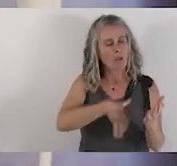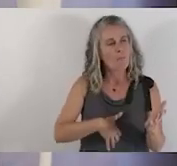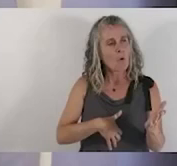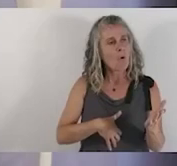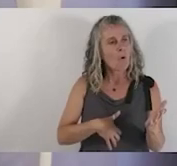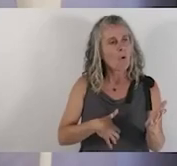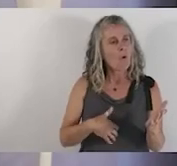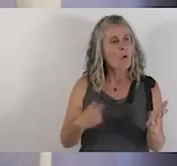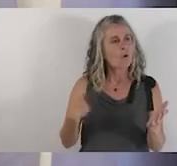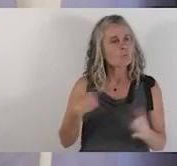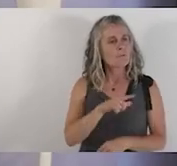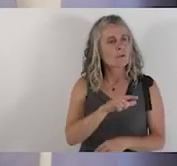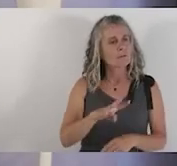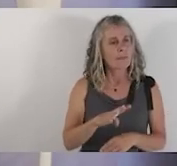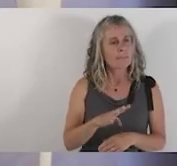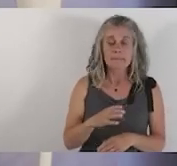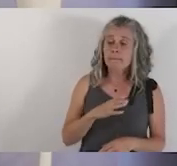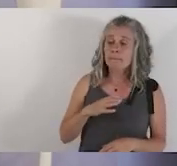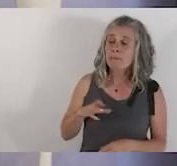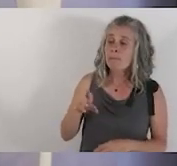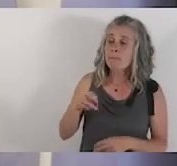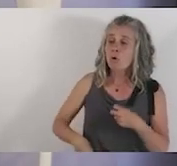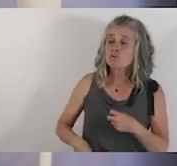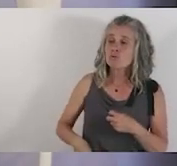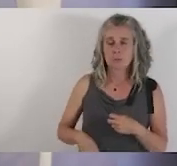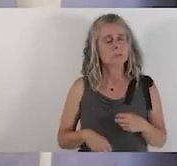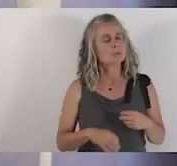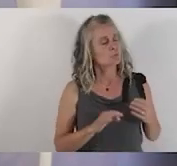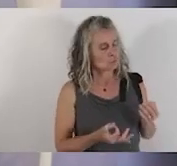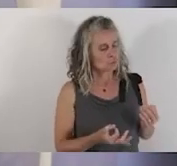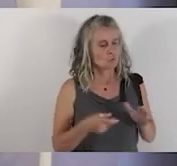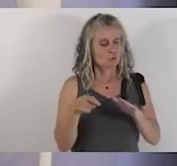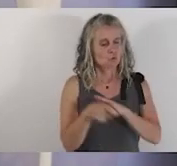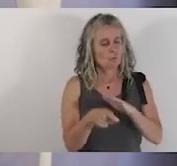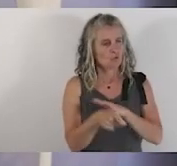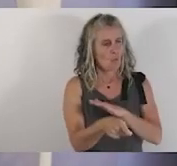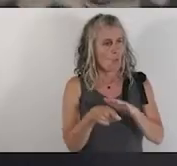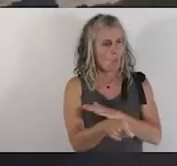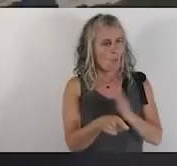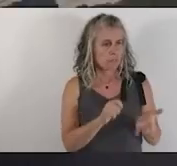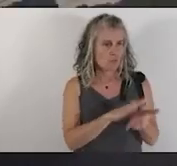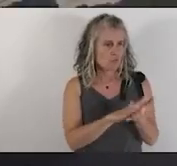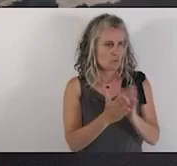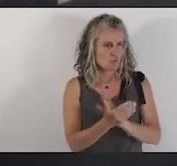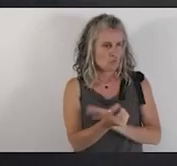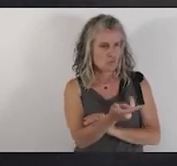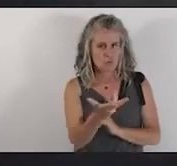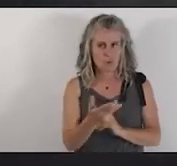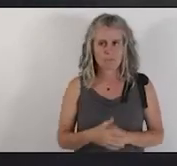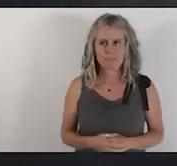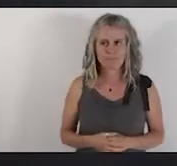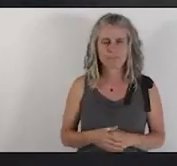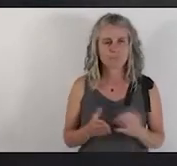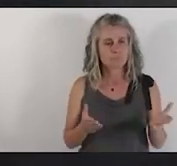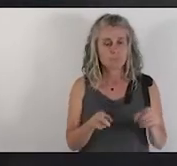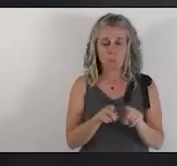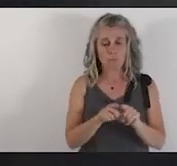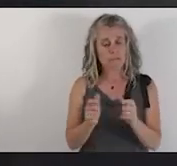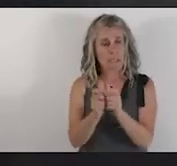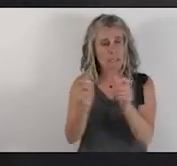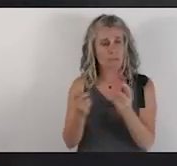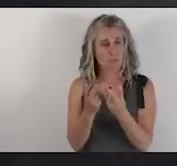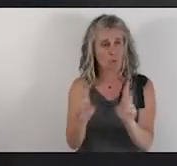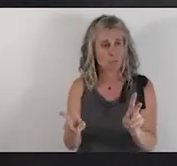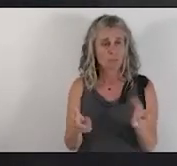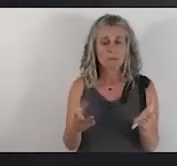bonjour. Alors, il s'agit ici d'attribution de subventions à plusieurs associations et établissements publics qui développent